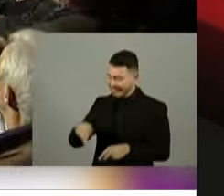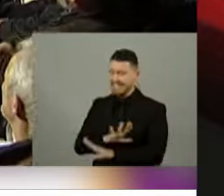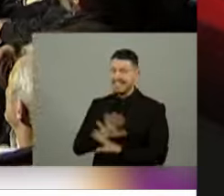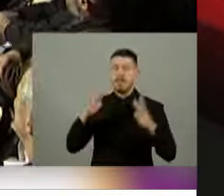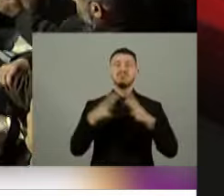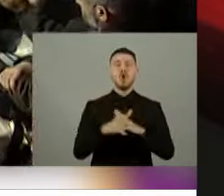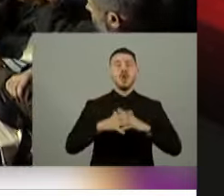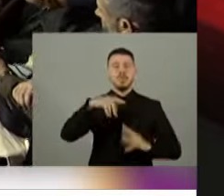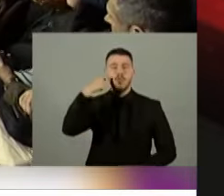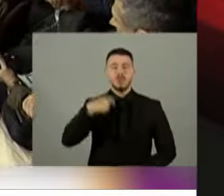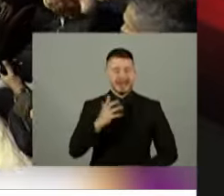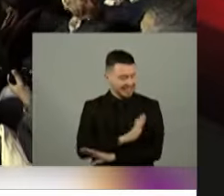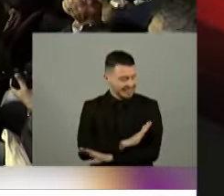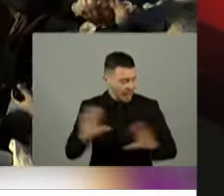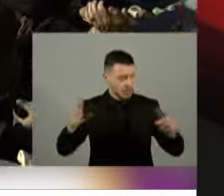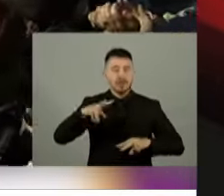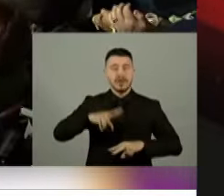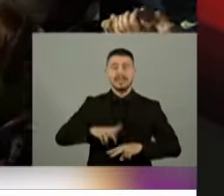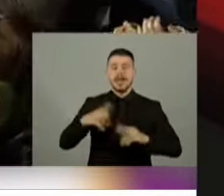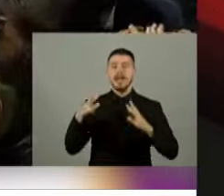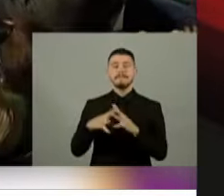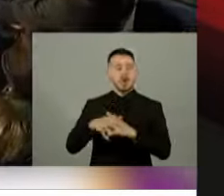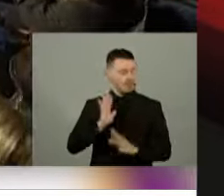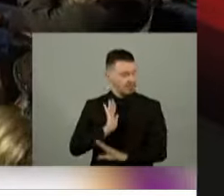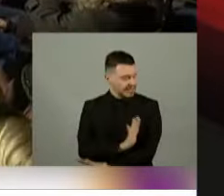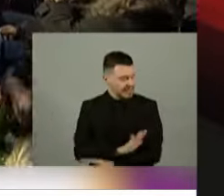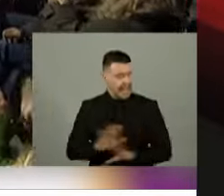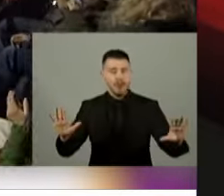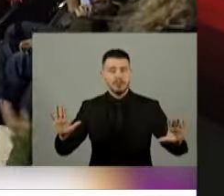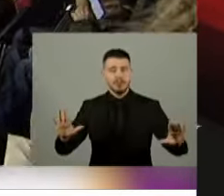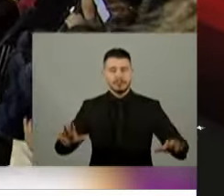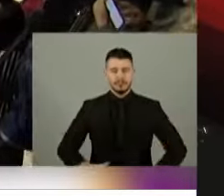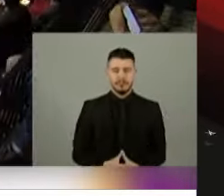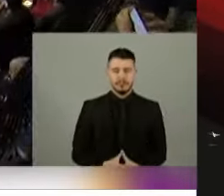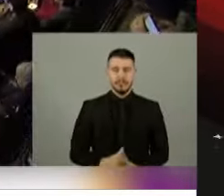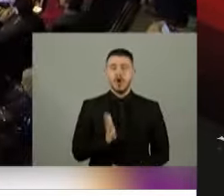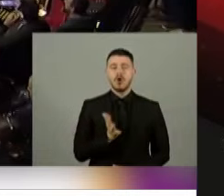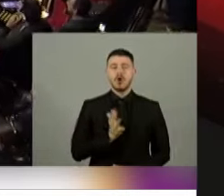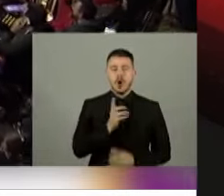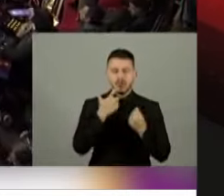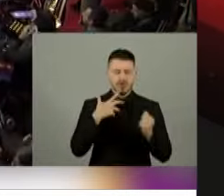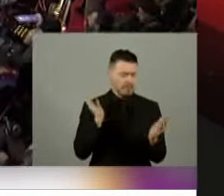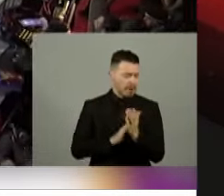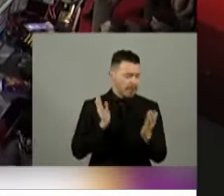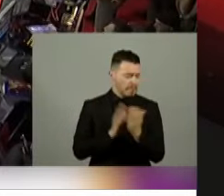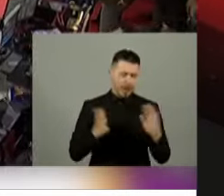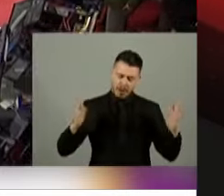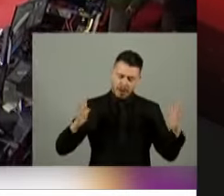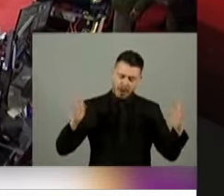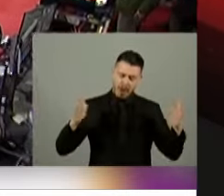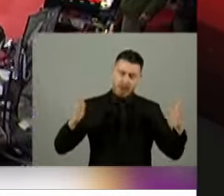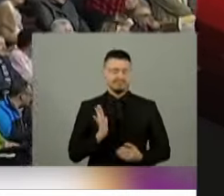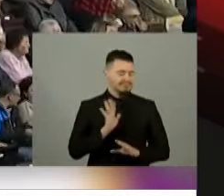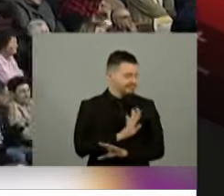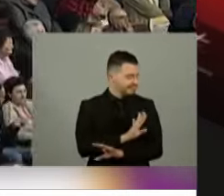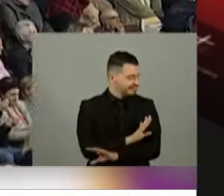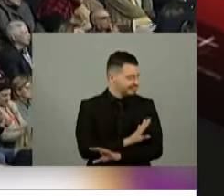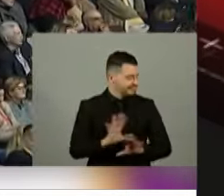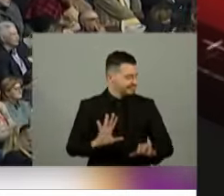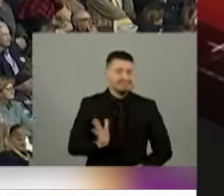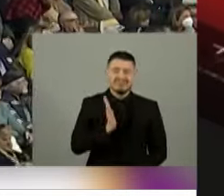κατάσταση, δείχνει ότι μάλλον θα την επιβαρύνει. Ναι, τα χειρότερα έτσι και αλλιώς έχουν δρομολογηθεί. Αυτή είναι η δική μου εκτίμηση. Είναι πάρα